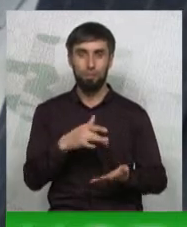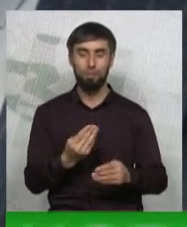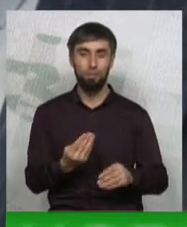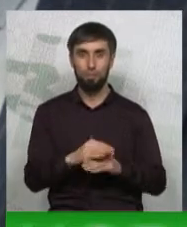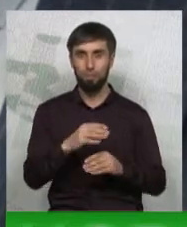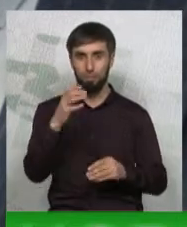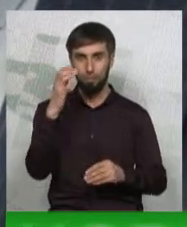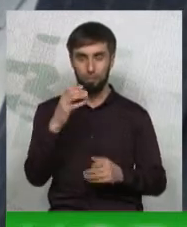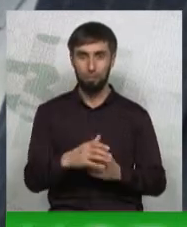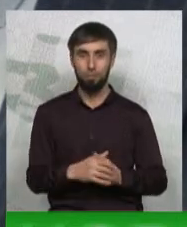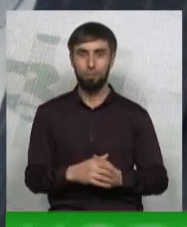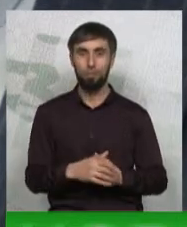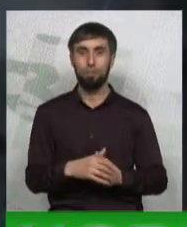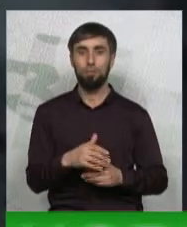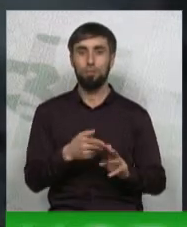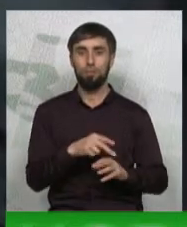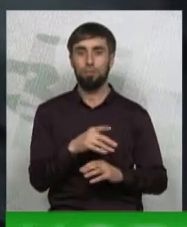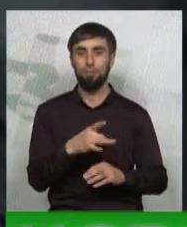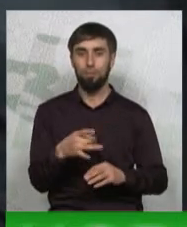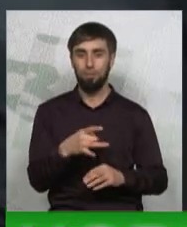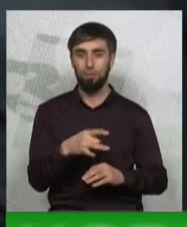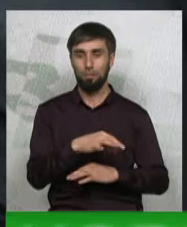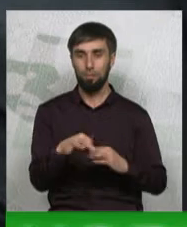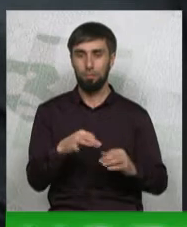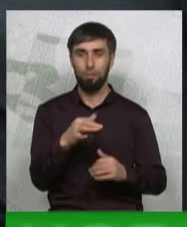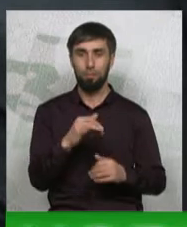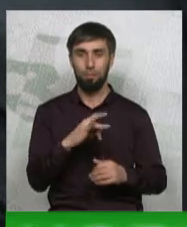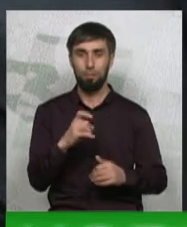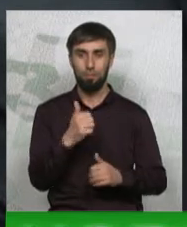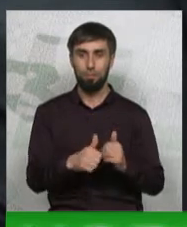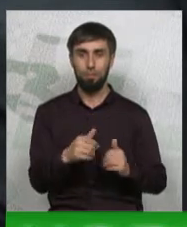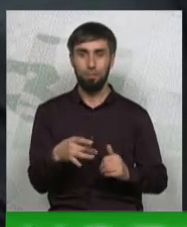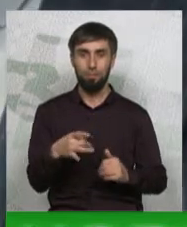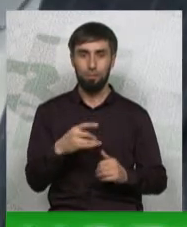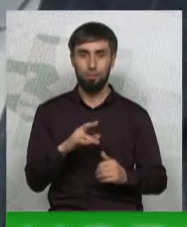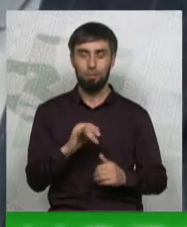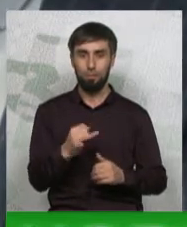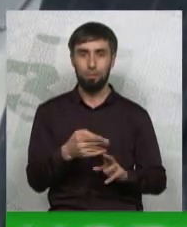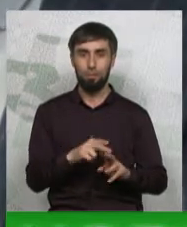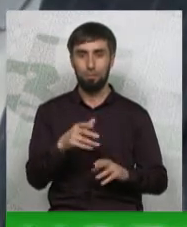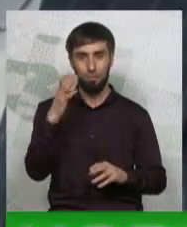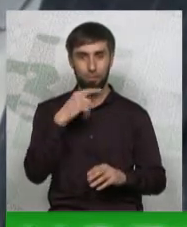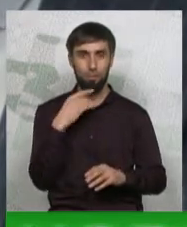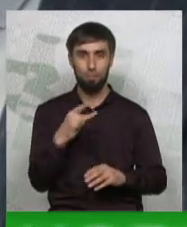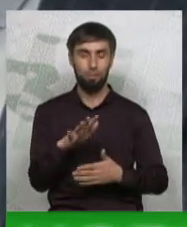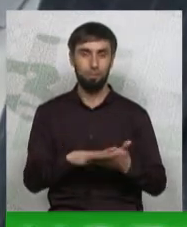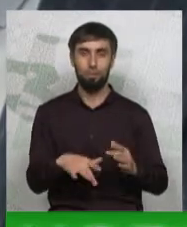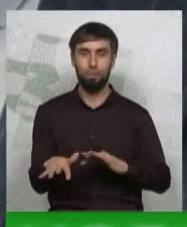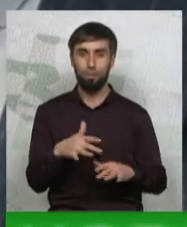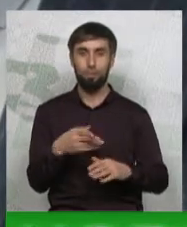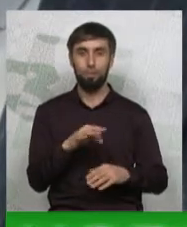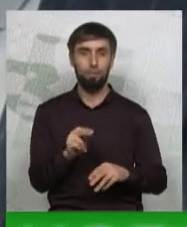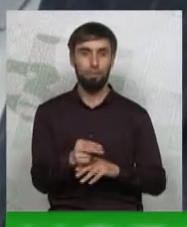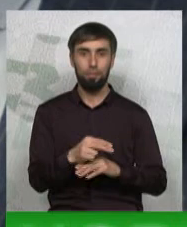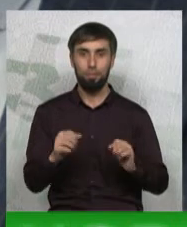дополнительного образования в рамках регионального проекта «Успех каждого ребенка». Также в своей части Миноборнауки и Ингушетии продолжит мероприятие по